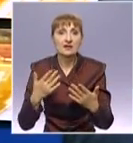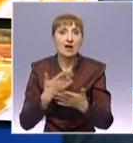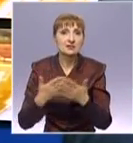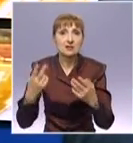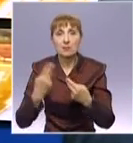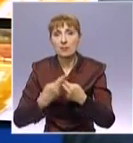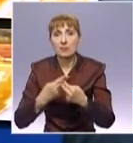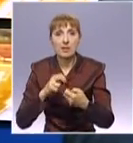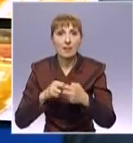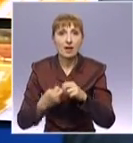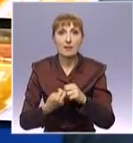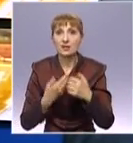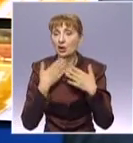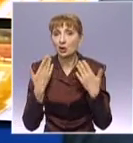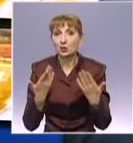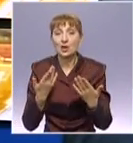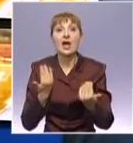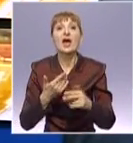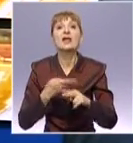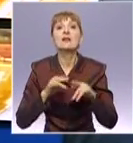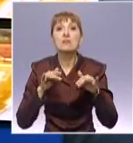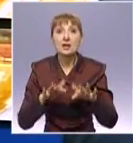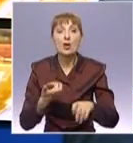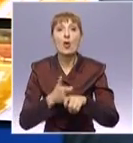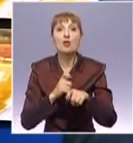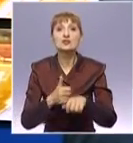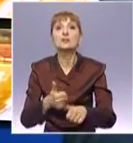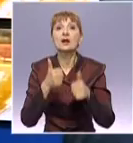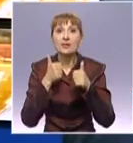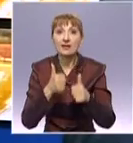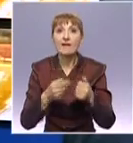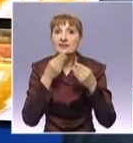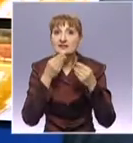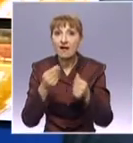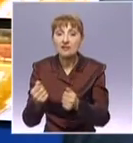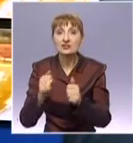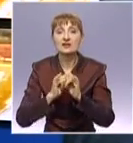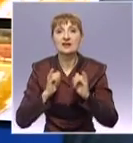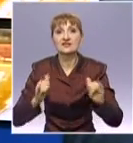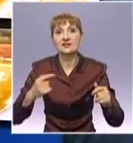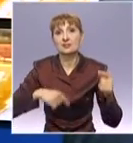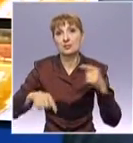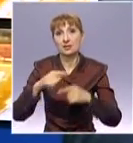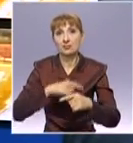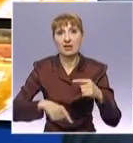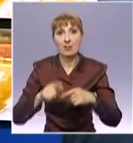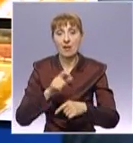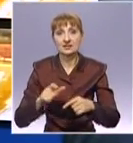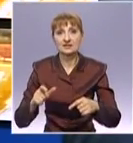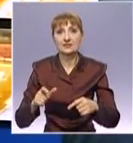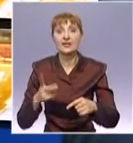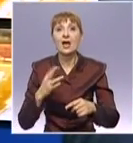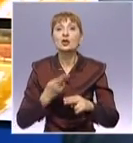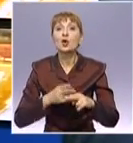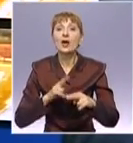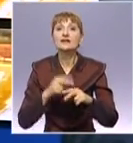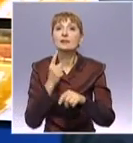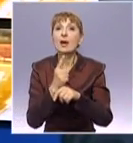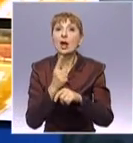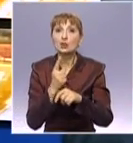И я считаю, что данная мера, она очень благоприятно скажется на развитии предпринимательства. Но данный